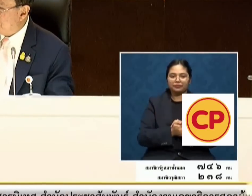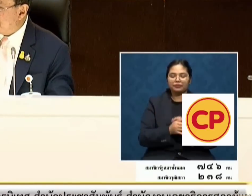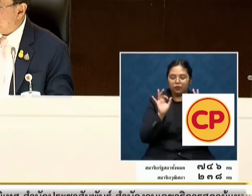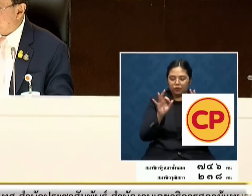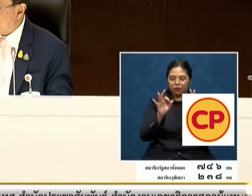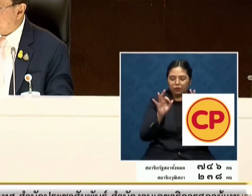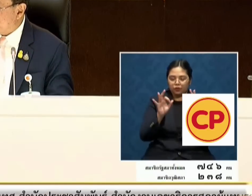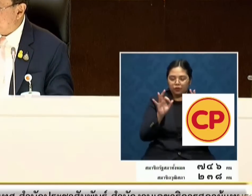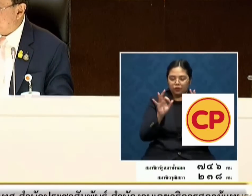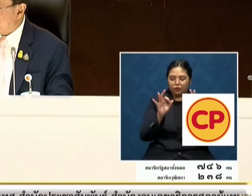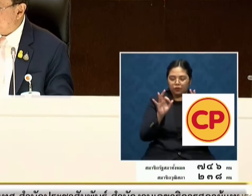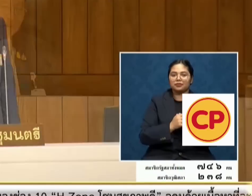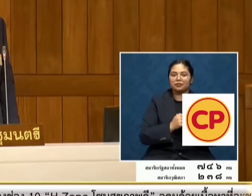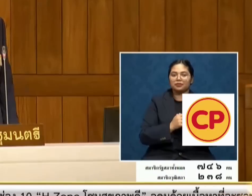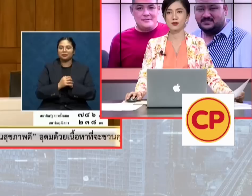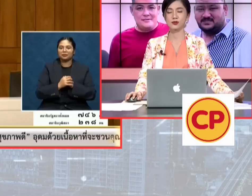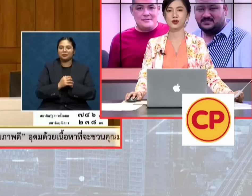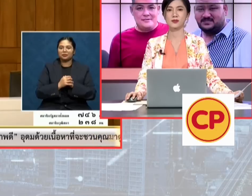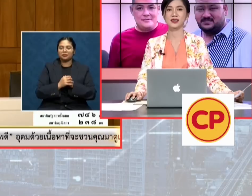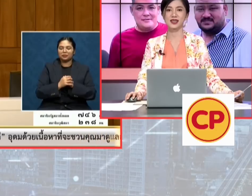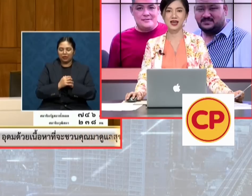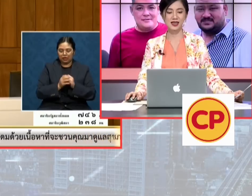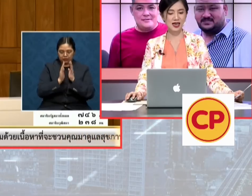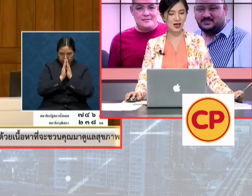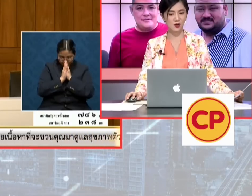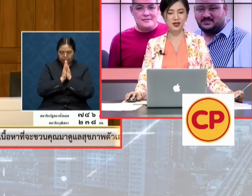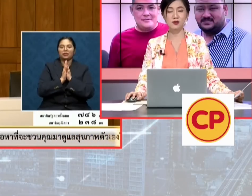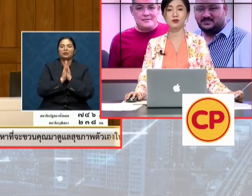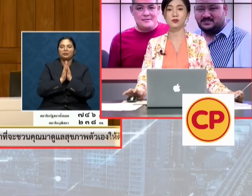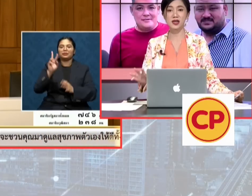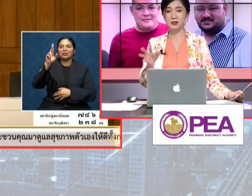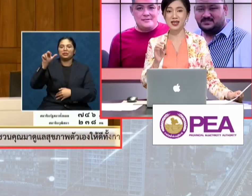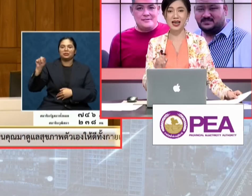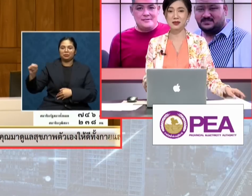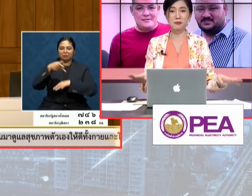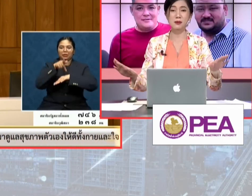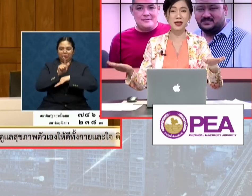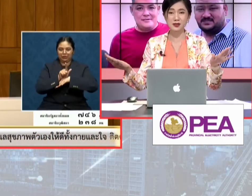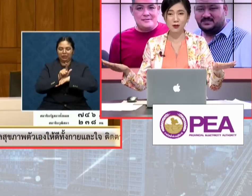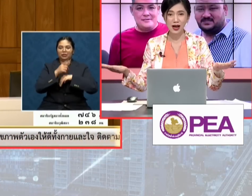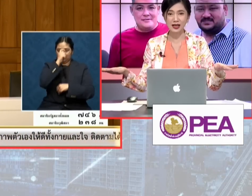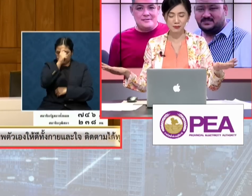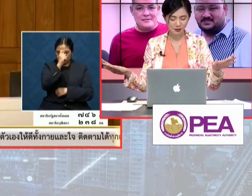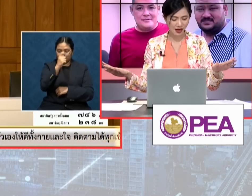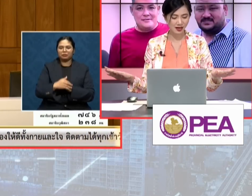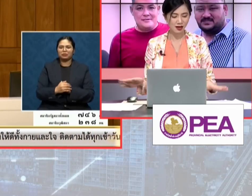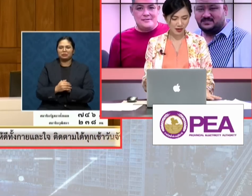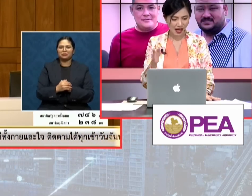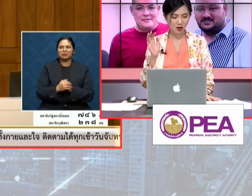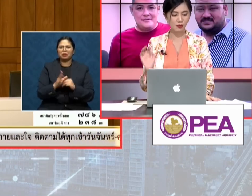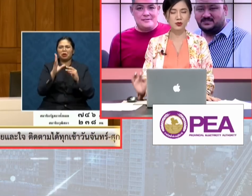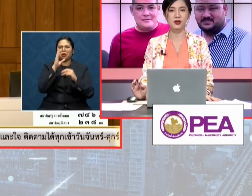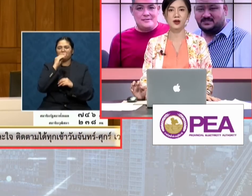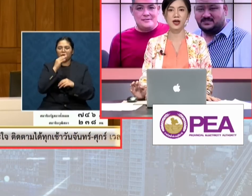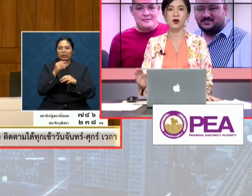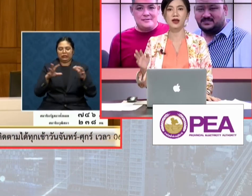ก็แล้วกันนะครับ นี่แหละค่ะคุณผู้ชมหลังจากนั้นนะคะก็อย่างที่คุณผู้ชมได้เห็นบรรยากาศใช่ไหมปิดไมค์ทั้งสองฝ่ายเลยปิดไมค์ประธ